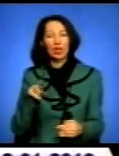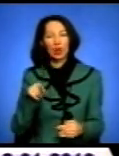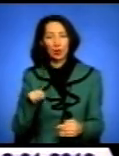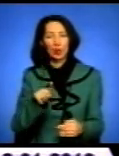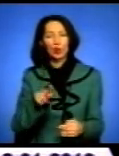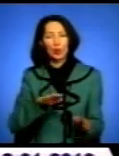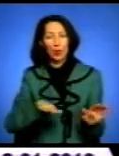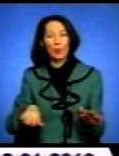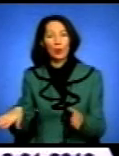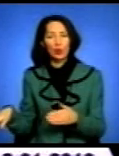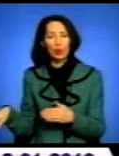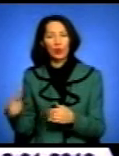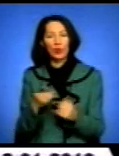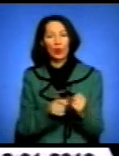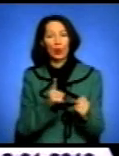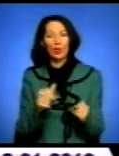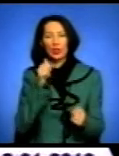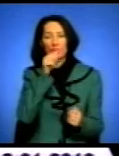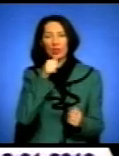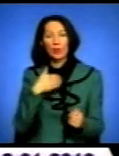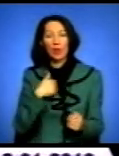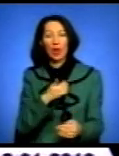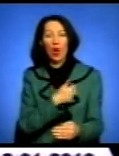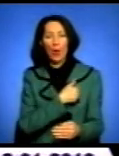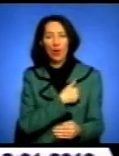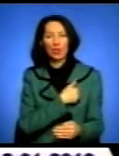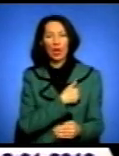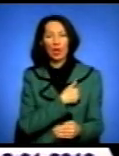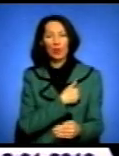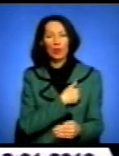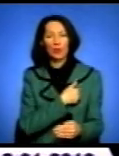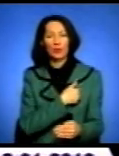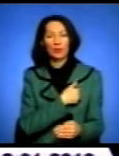минув. Кожен рік ми бажаємо